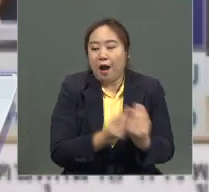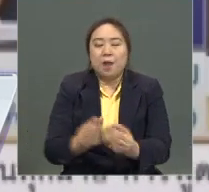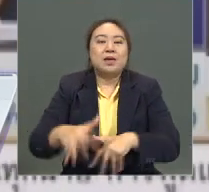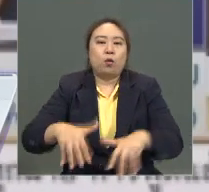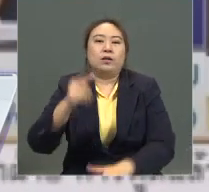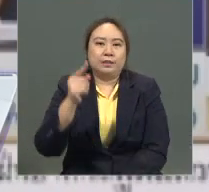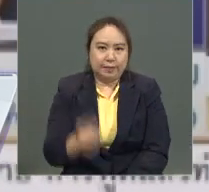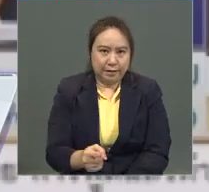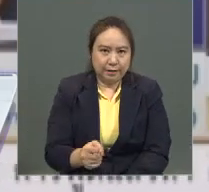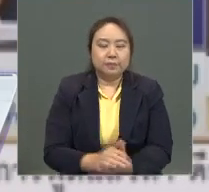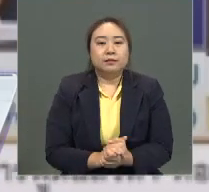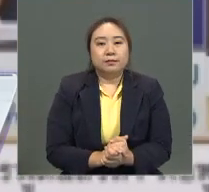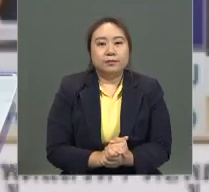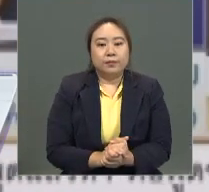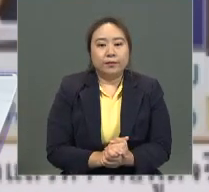งๆเราไม่ได้เอา